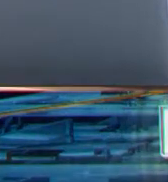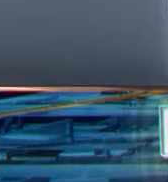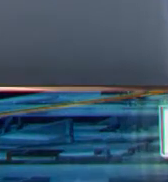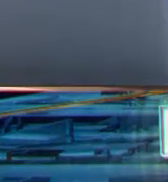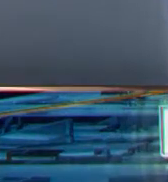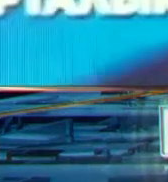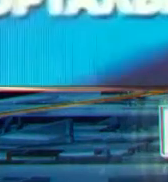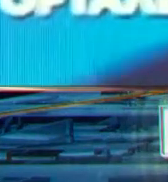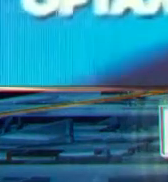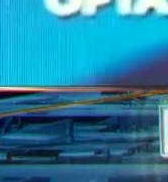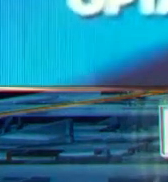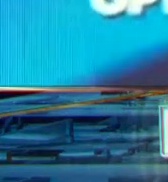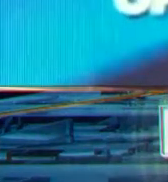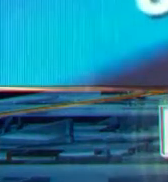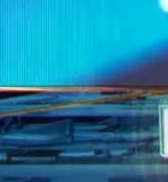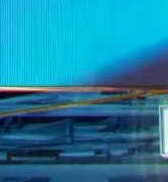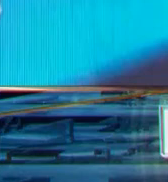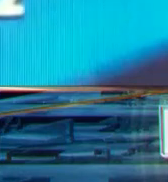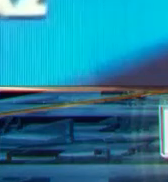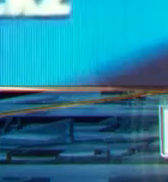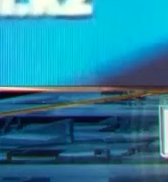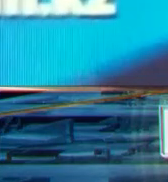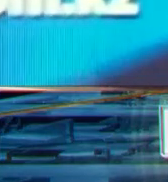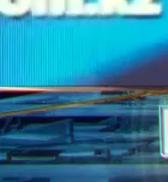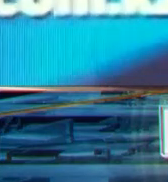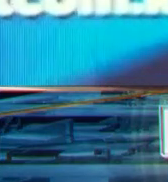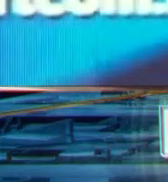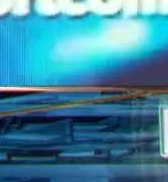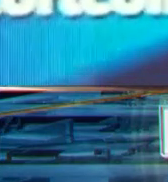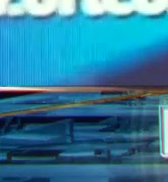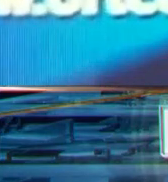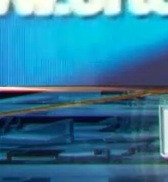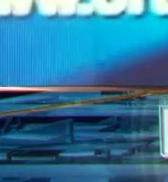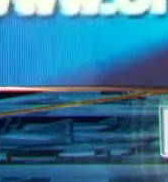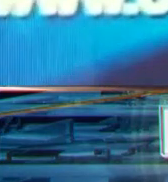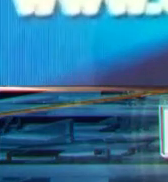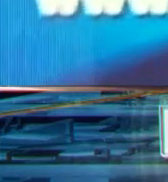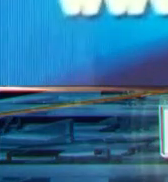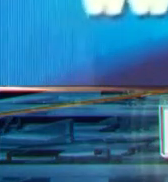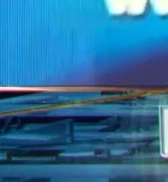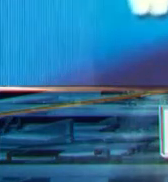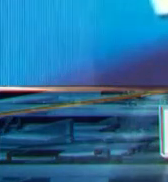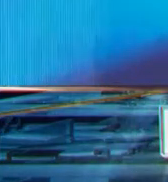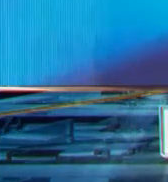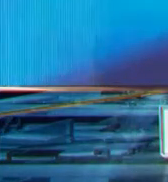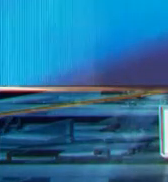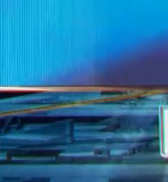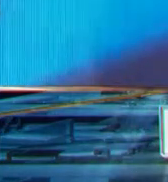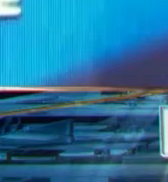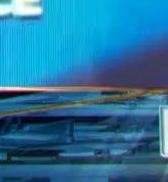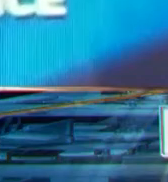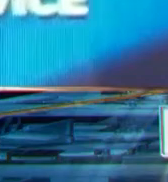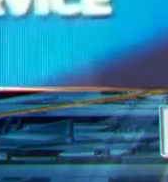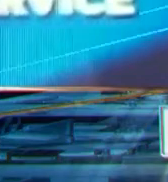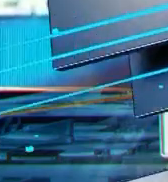ағзасынан анықталыпты. Біздің алгоритм бойынша бүкіл сол ұшақпен келген азаматтар қазір анықталып карантинға